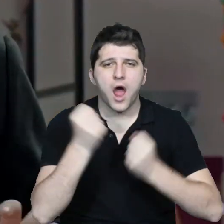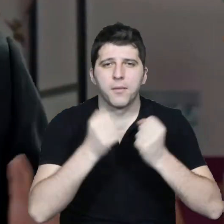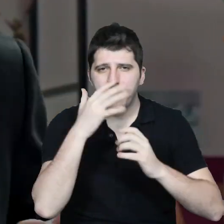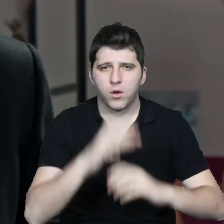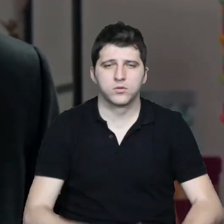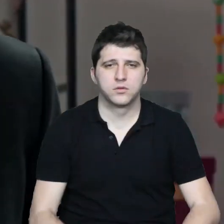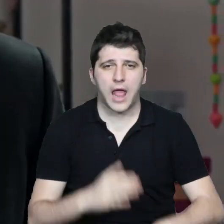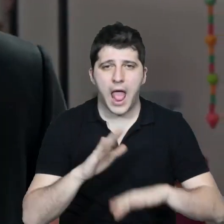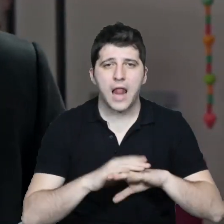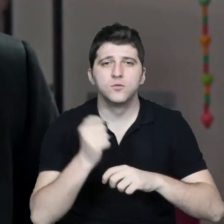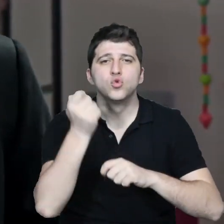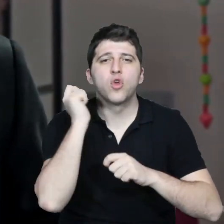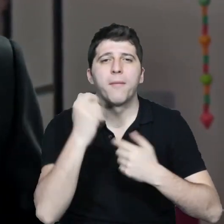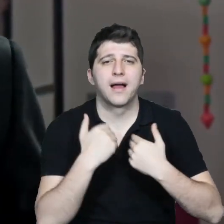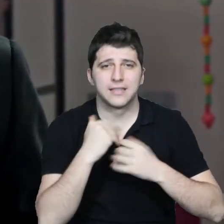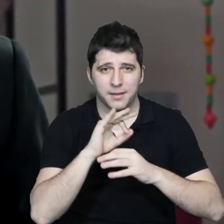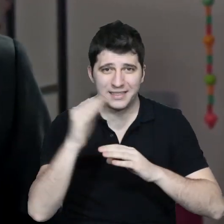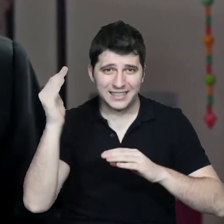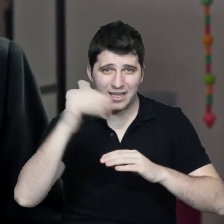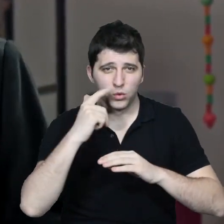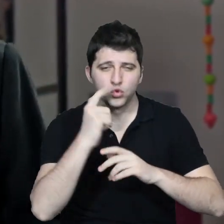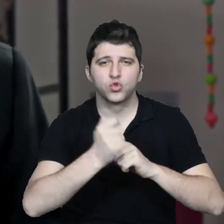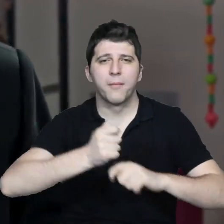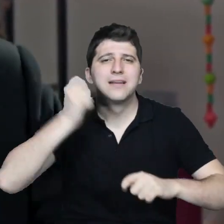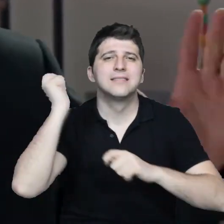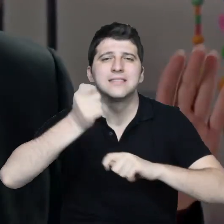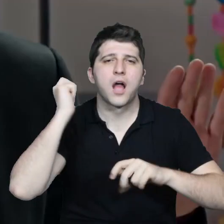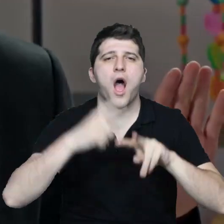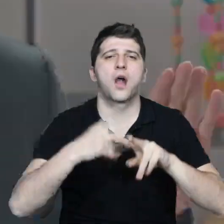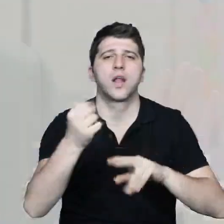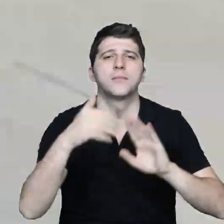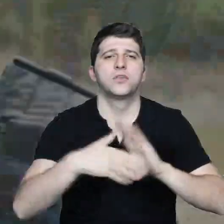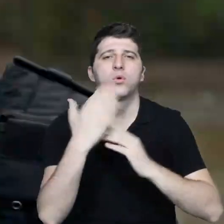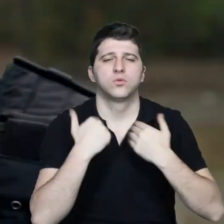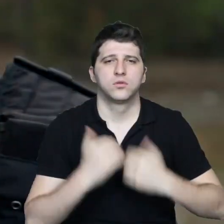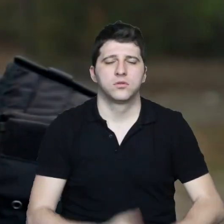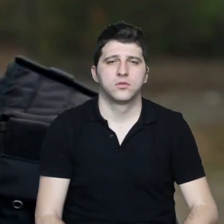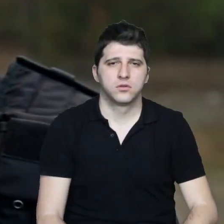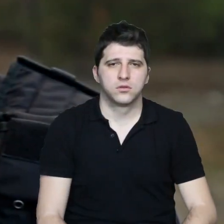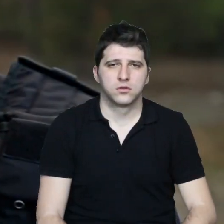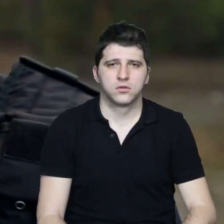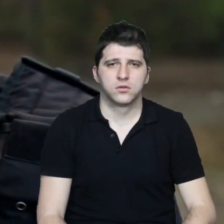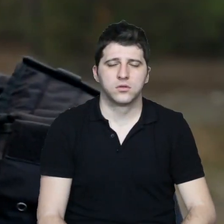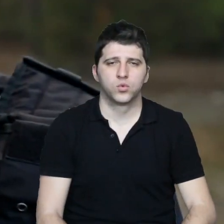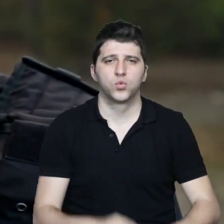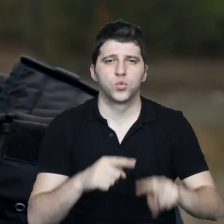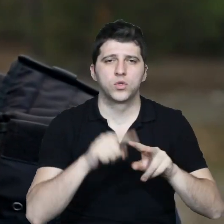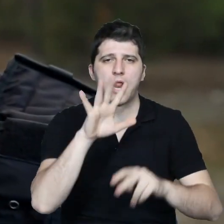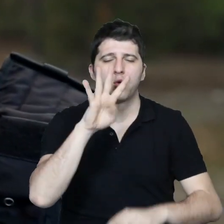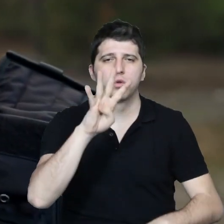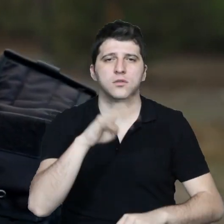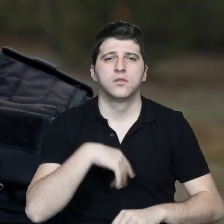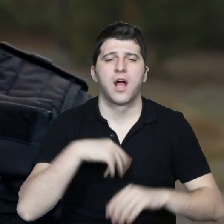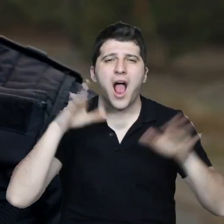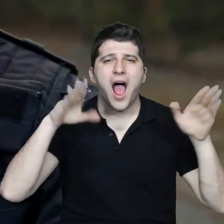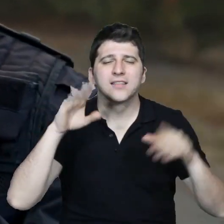bekliyoruz. Elimizde sopalar. Tam onlar geldiği sırada sopalarla dalıyoruz, Arda'yı alıp çıkıyoruz. Hayal. Kurt 54'ten kara kartala. Kurt